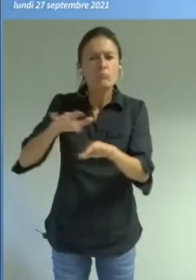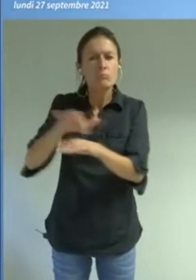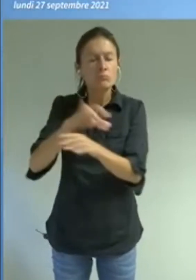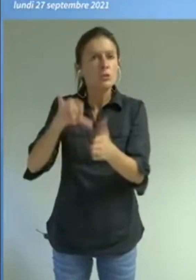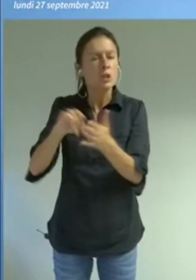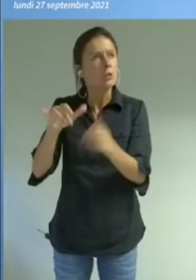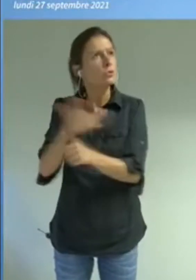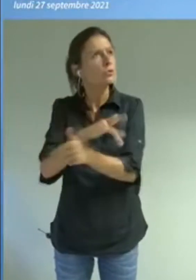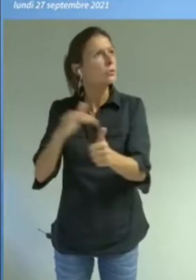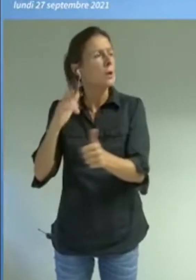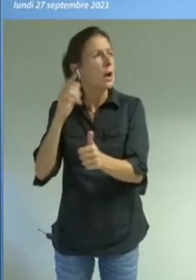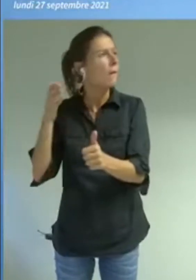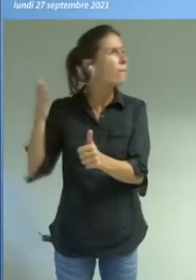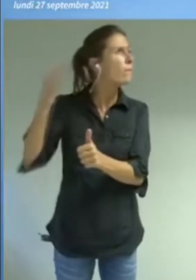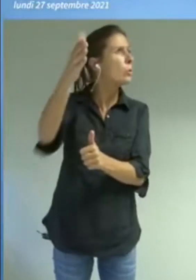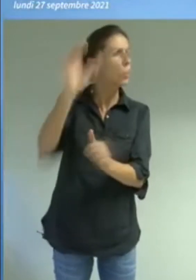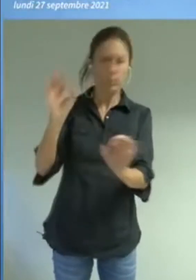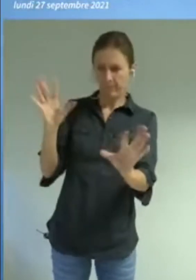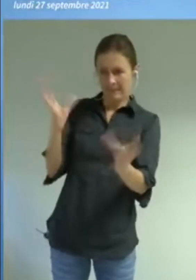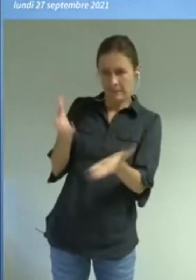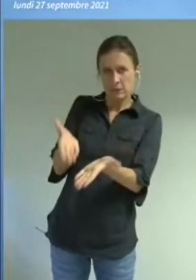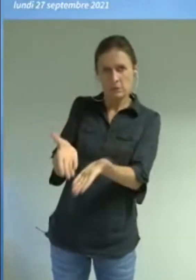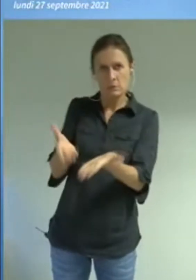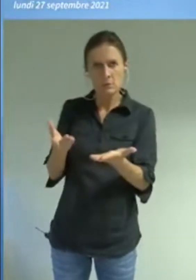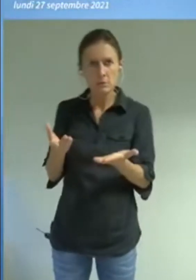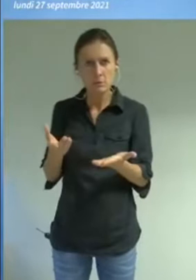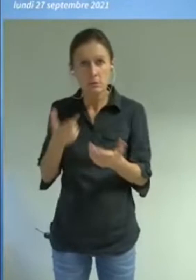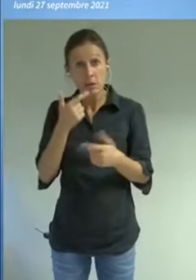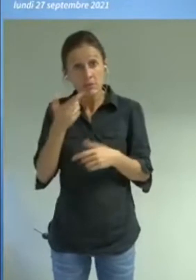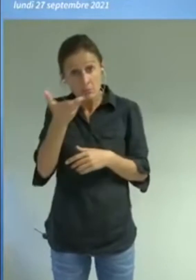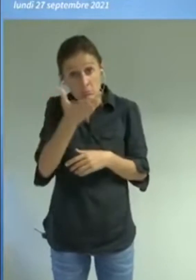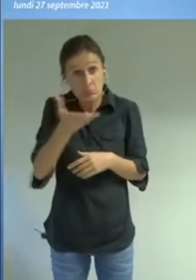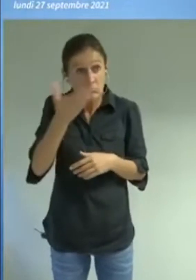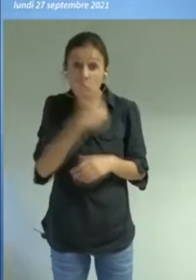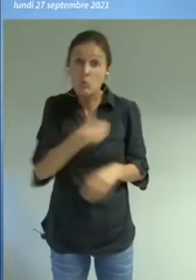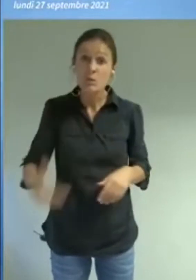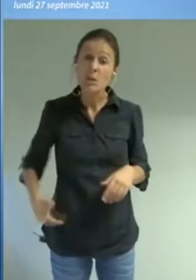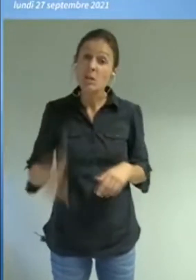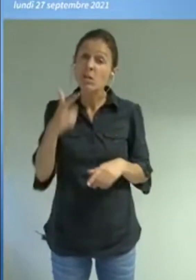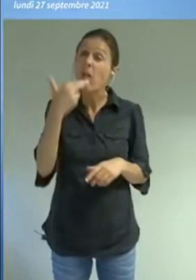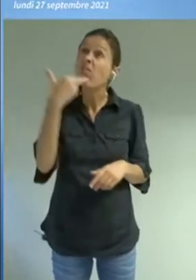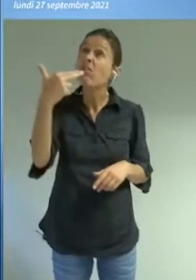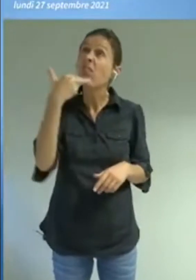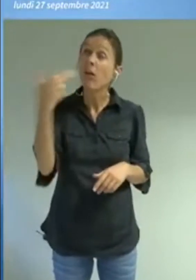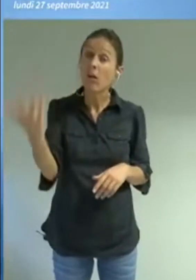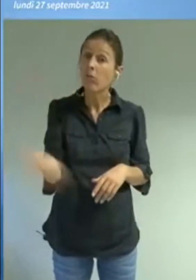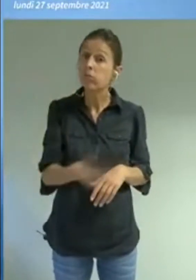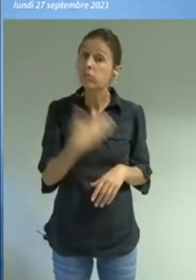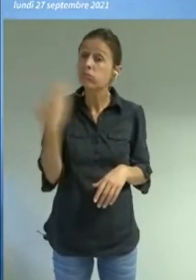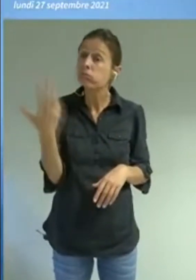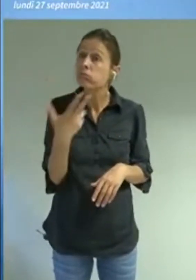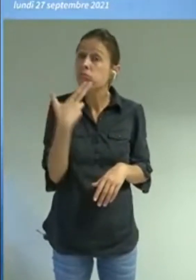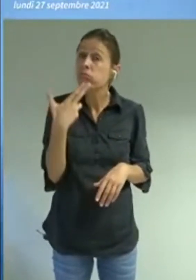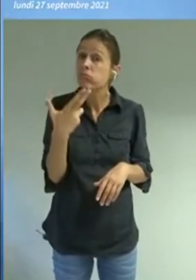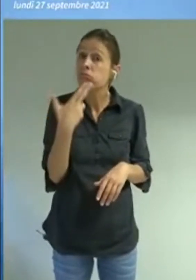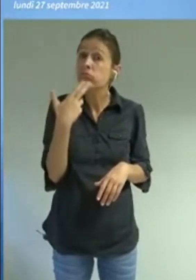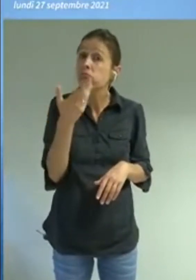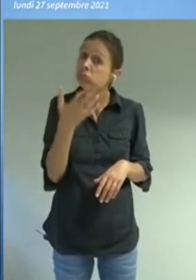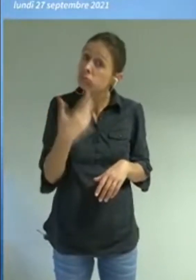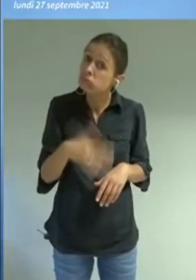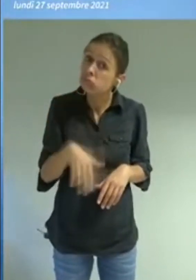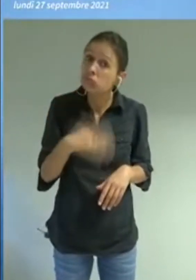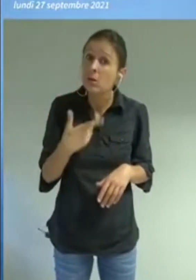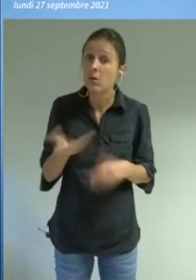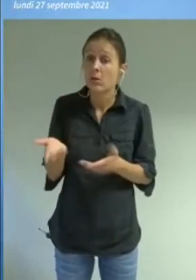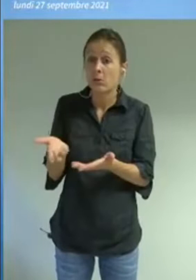futur. Ainsi, votre municipalité, qui est vraiment d'une redoutable efficacité dans le secteur, sur 2 volets de l'action